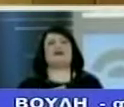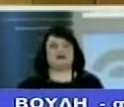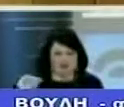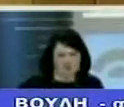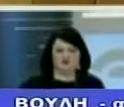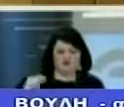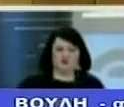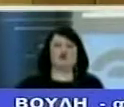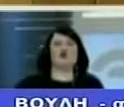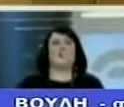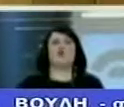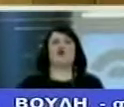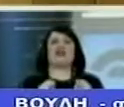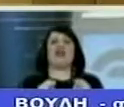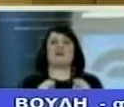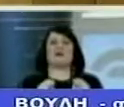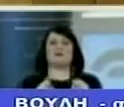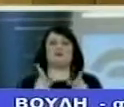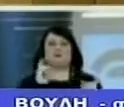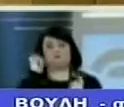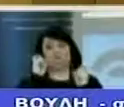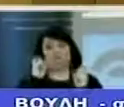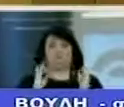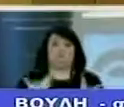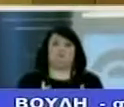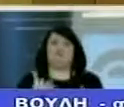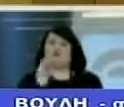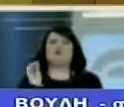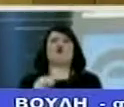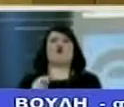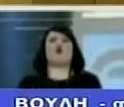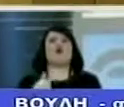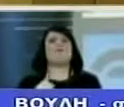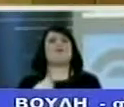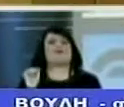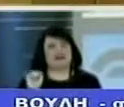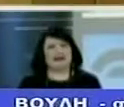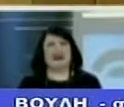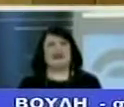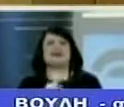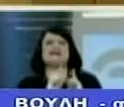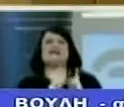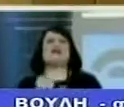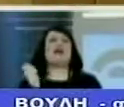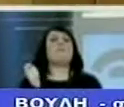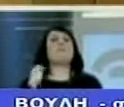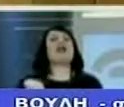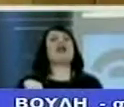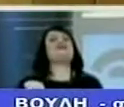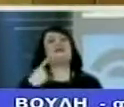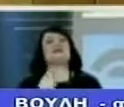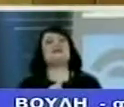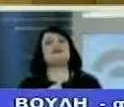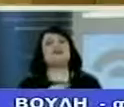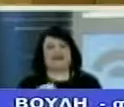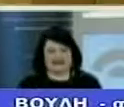κινήματός μας που τάχα αναρωτιούνται γιατί ψηφίσαμε εμείς την Συμφωνία των Πρεσπών και